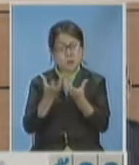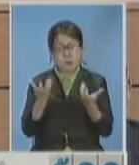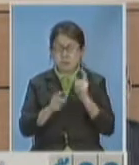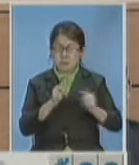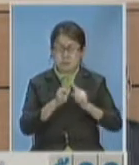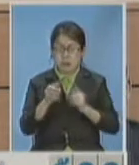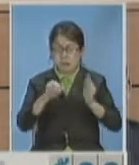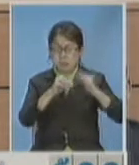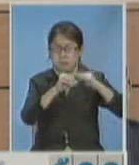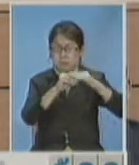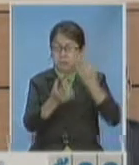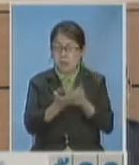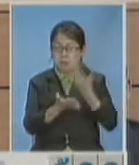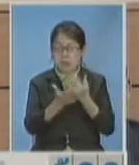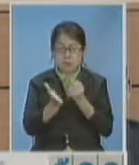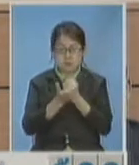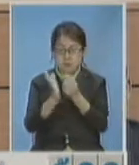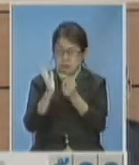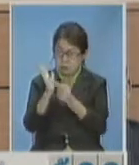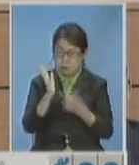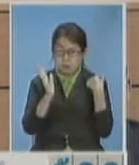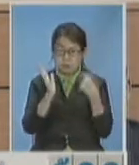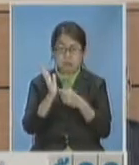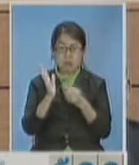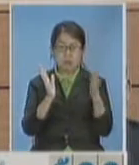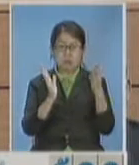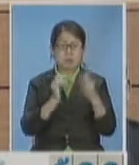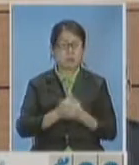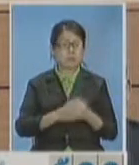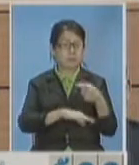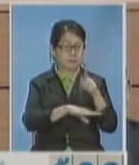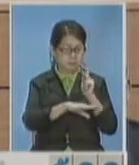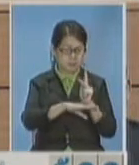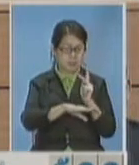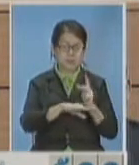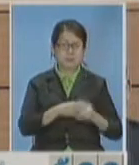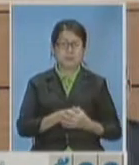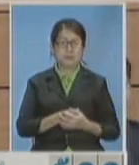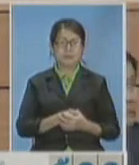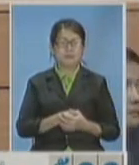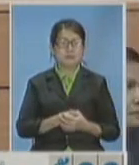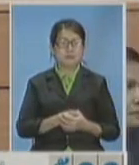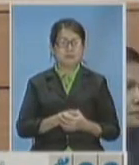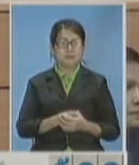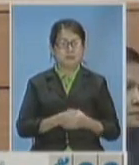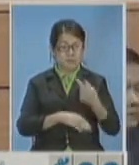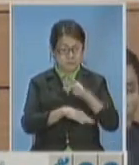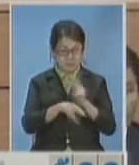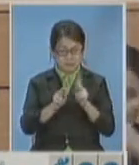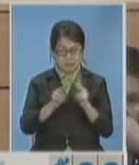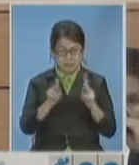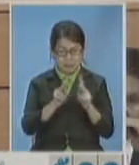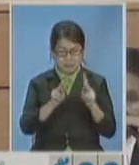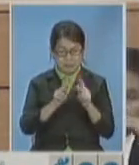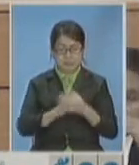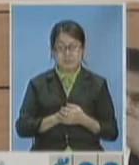คมีราคาแพงอย่างมีประสิทธิภาพท่านประธานครับท่านประธานคณะกรรมการวิสามัญ